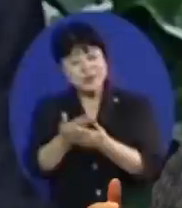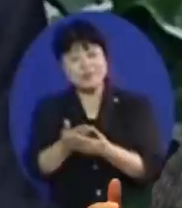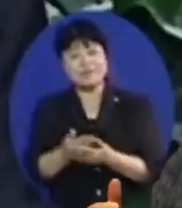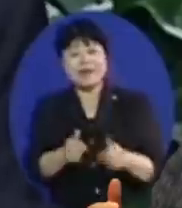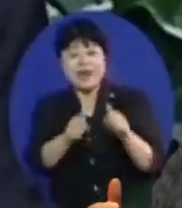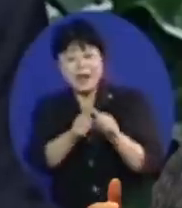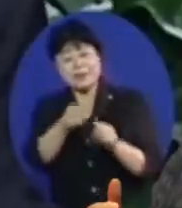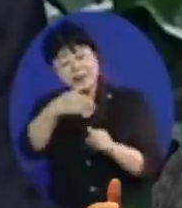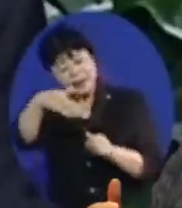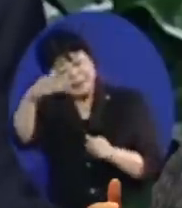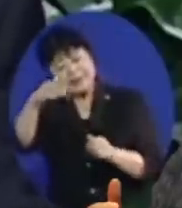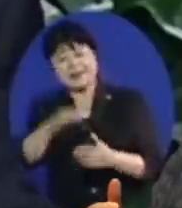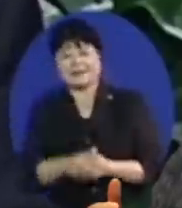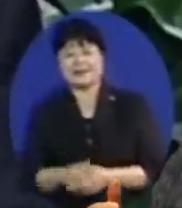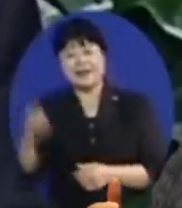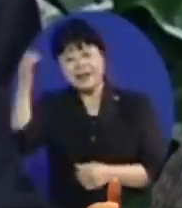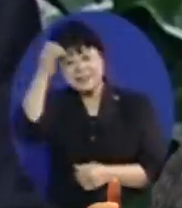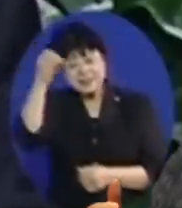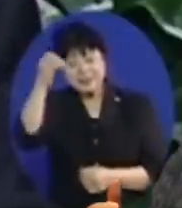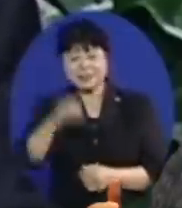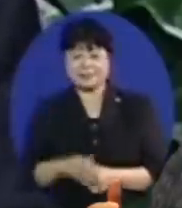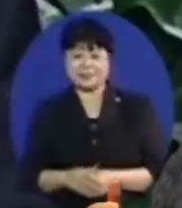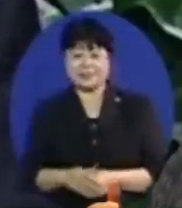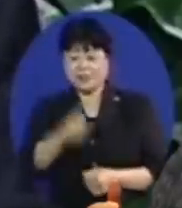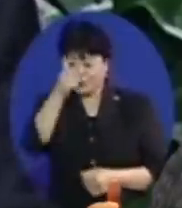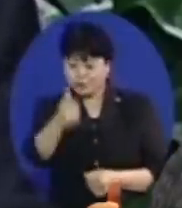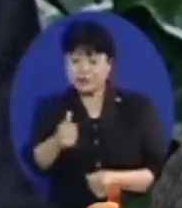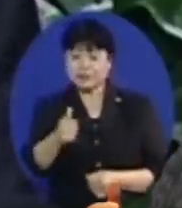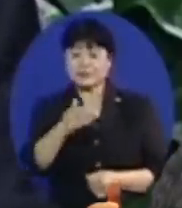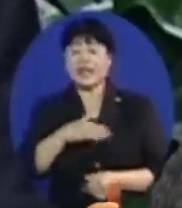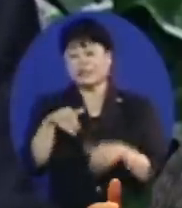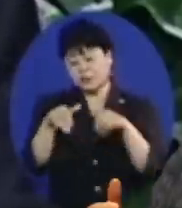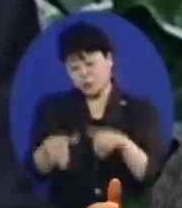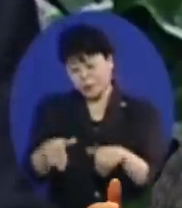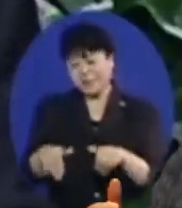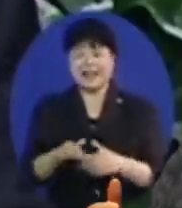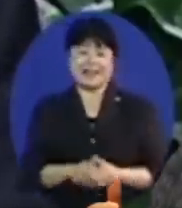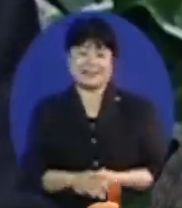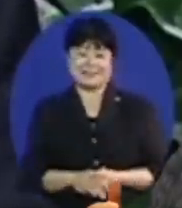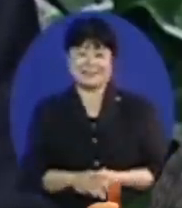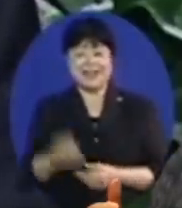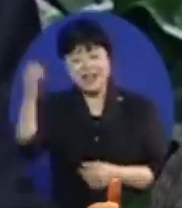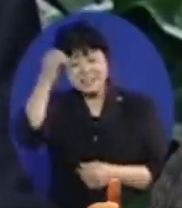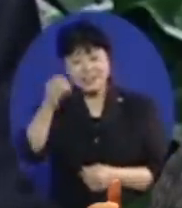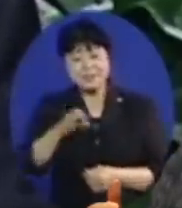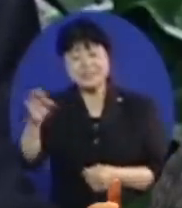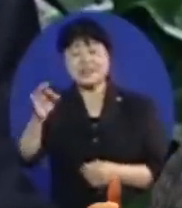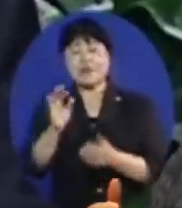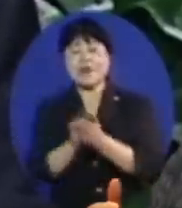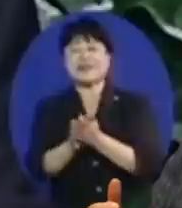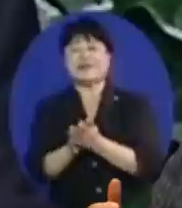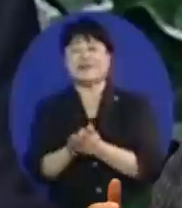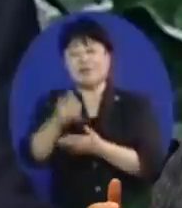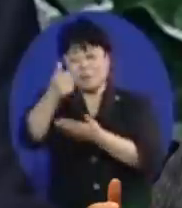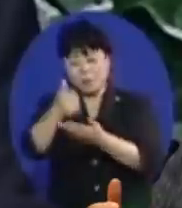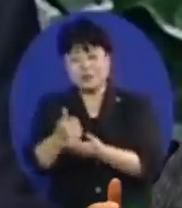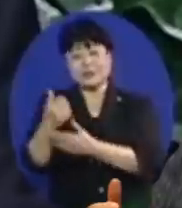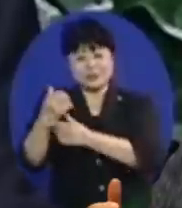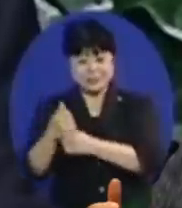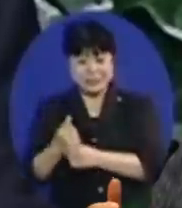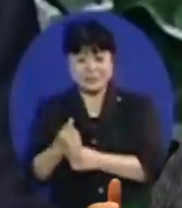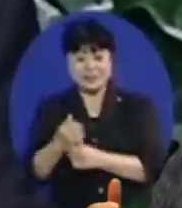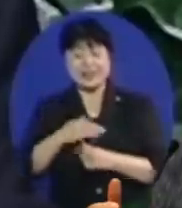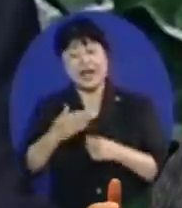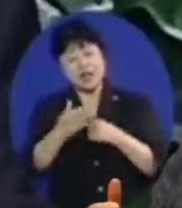함께 나가십시다. 성령님이 주인이시고 나는 종입니다. 성령님 인정하고 환영하고 모시드리고 의지합니다.